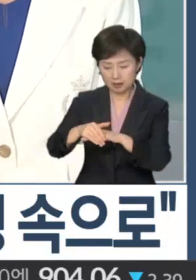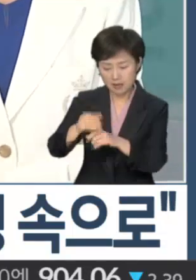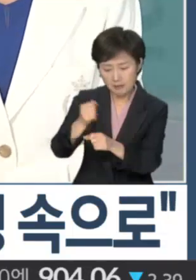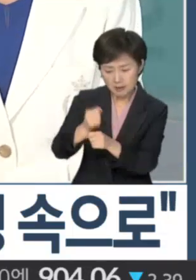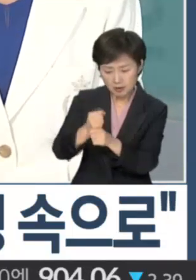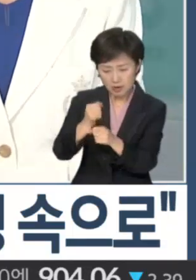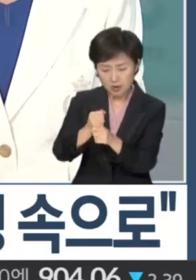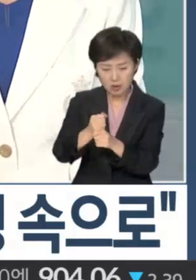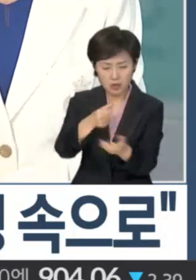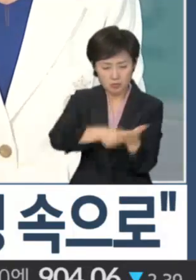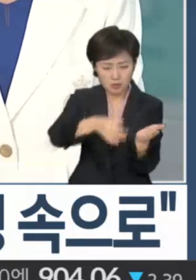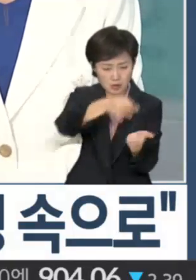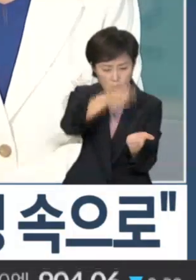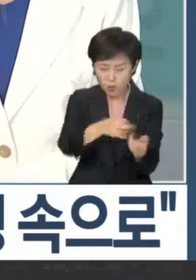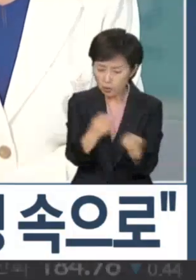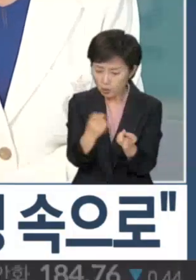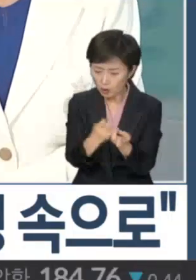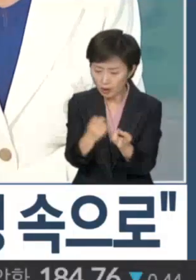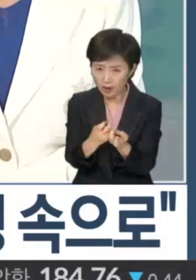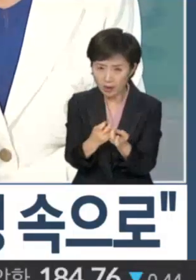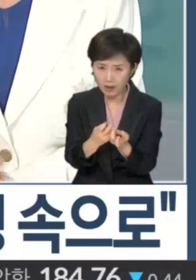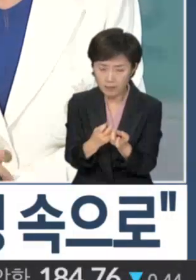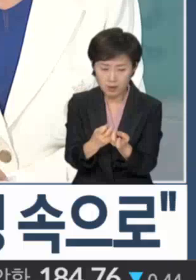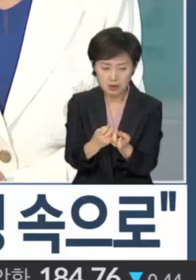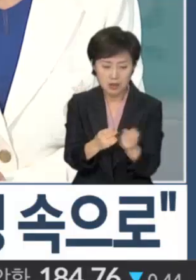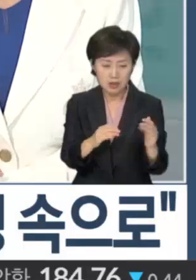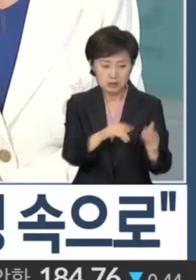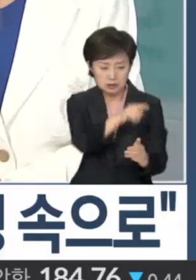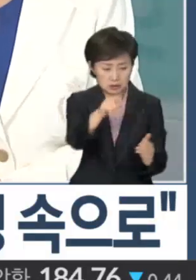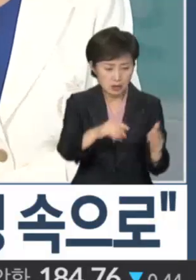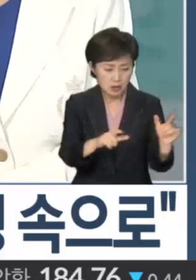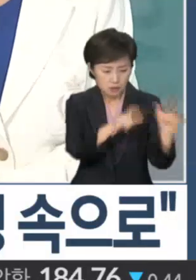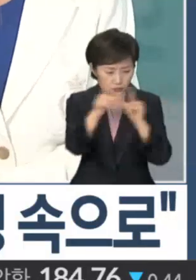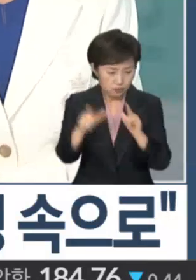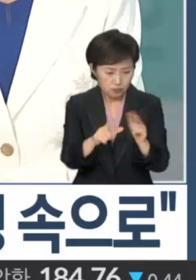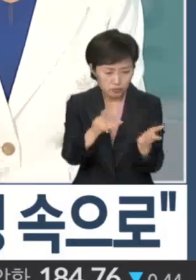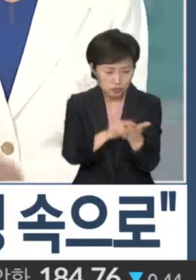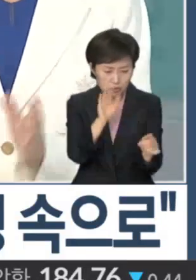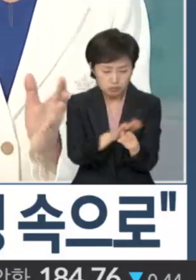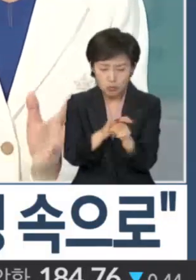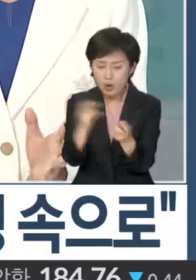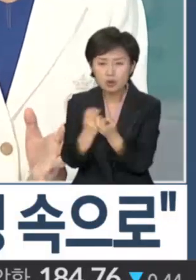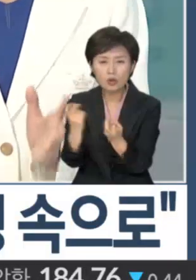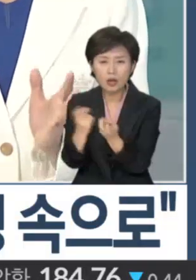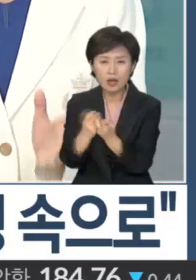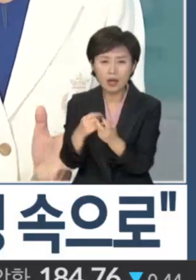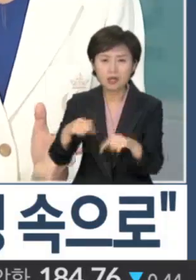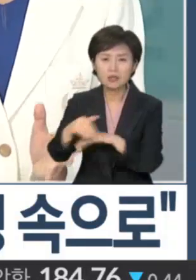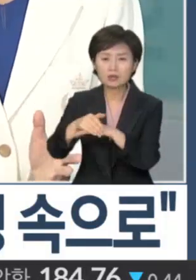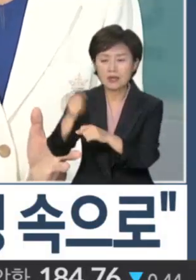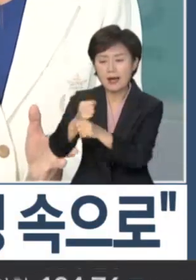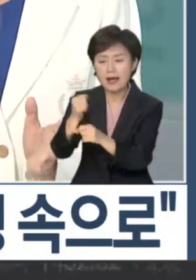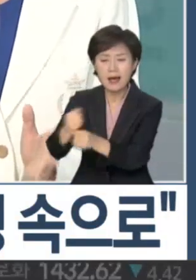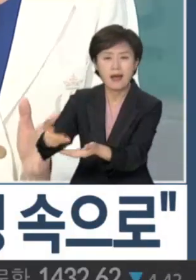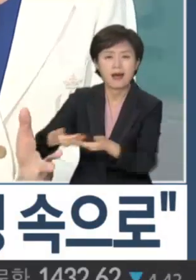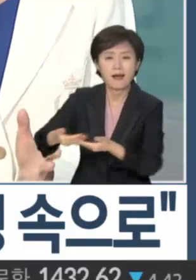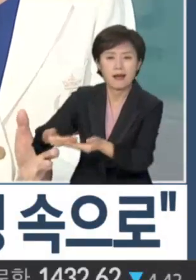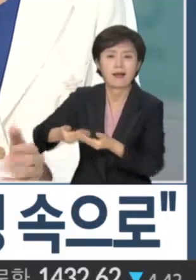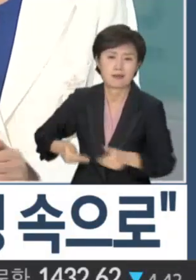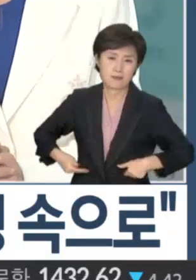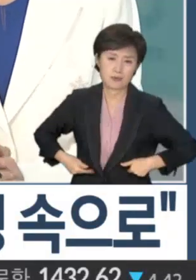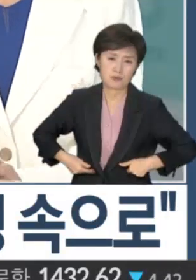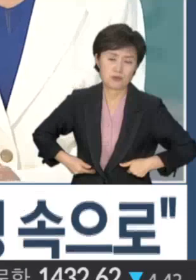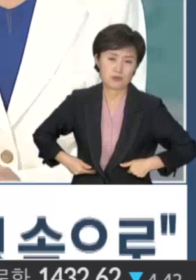물가를 어떻게 잡고 이 고금리 속에서 가계부채 문제는 어떻게 할 것이고 이런 구체적인 대책들을 내놓으셔야